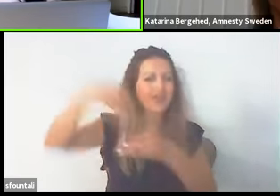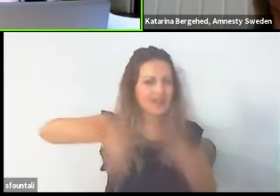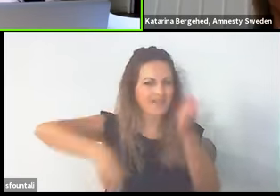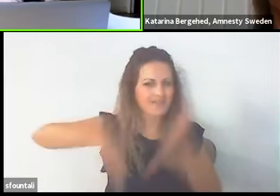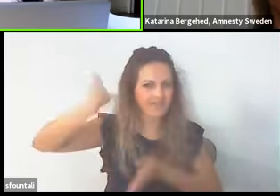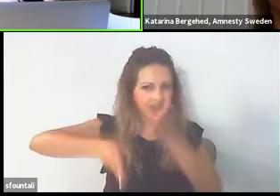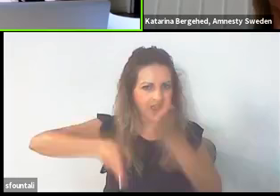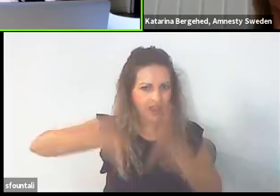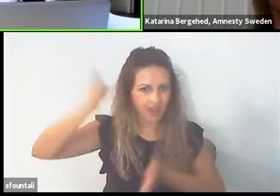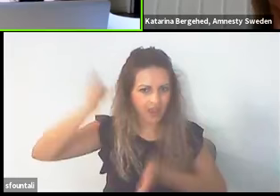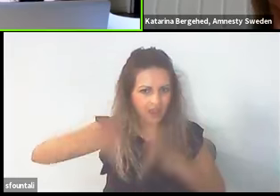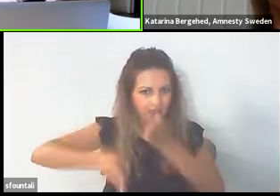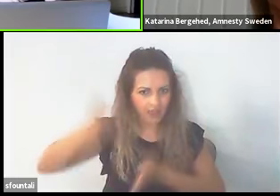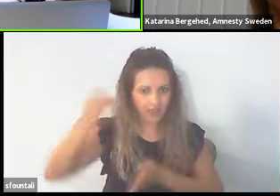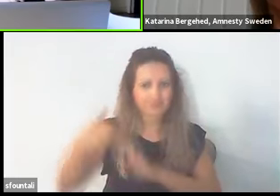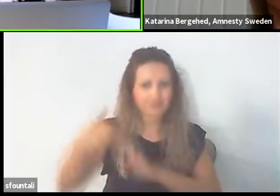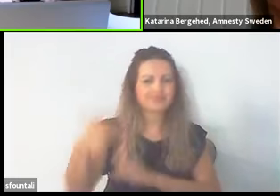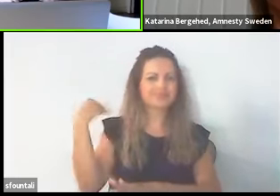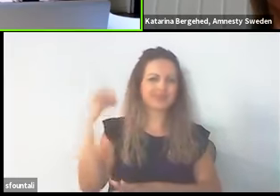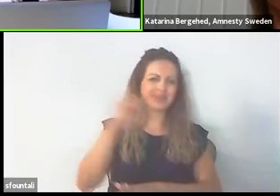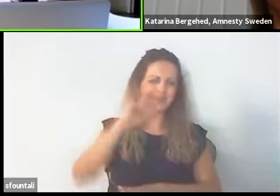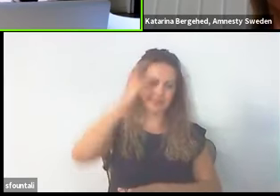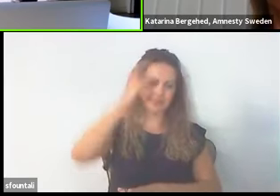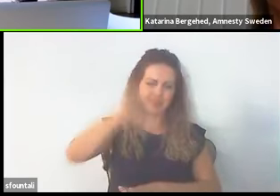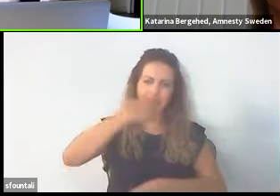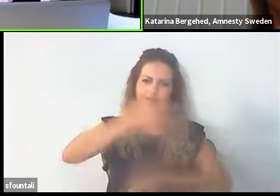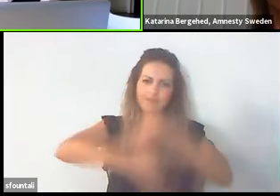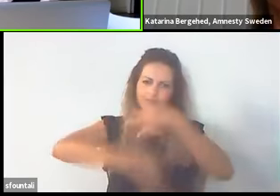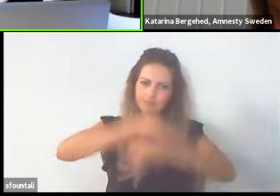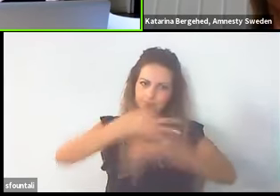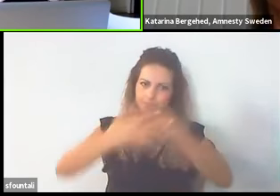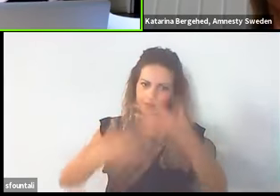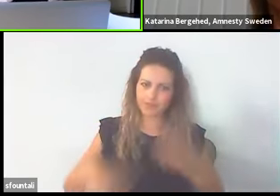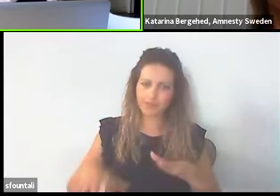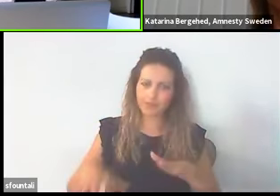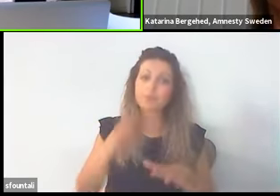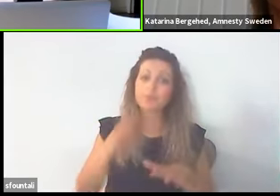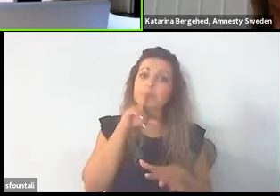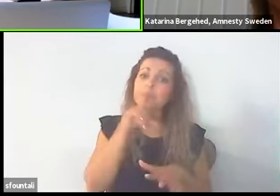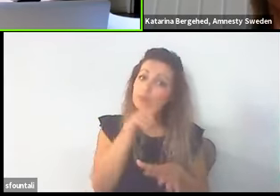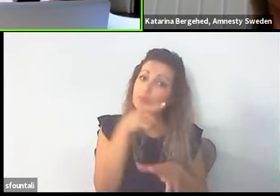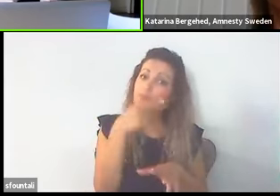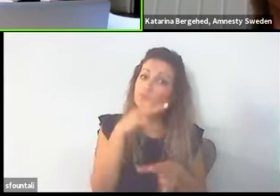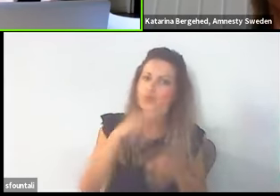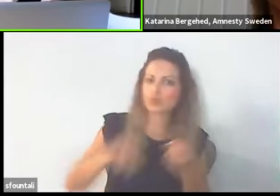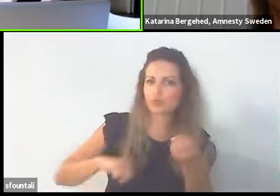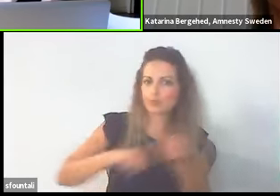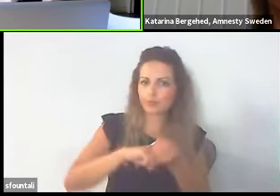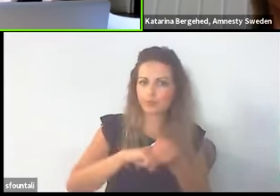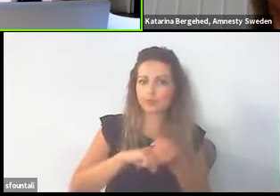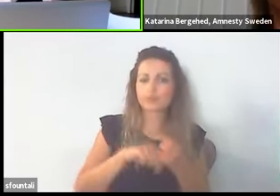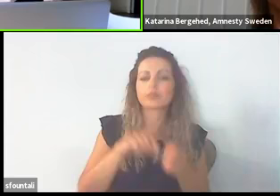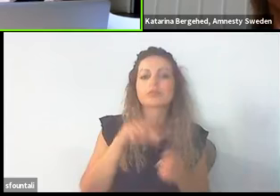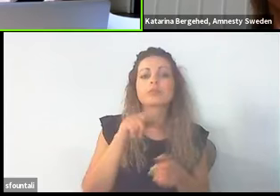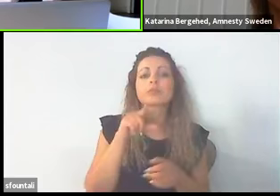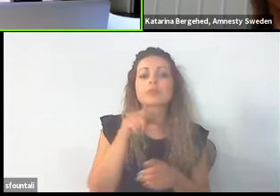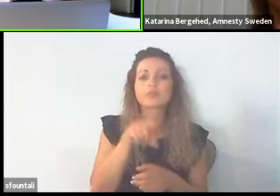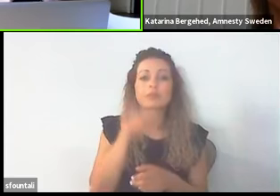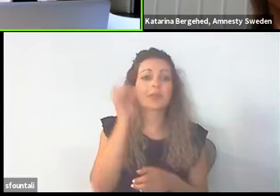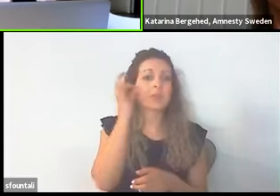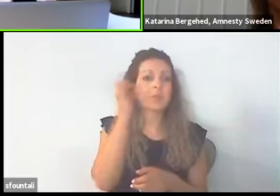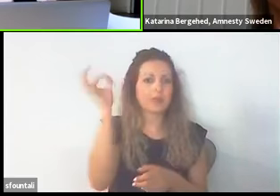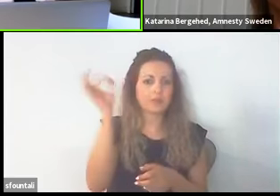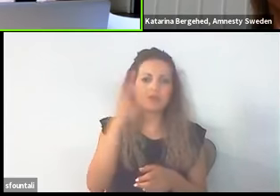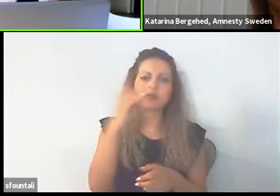που αναφέρθηκα και εγώ νωρίτερα. Σε αυτή την περίπτωση, αν και δεν θα, αντίθετα με ό,τι θα περίμενε κανείς,